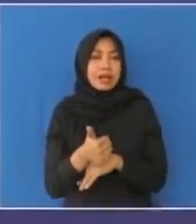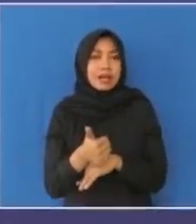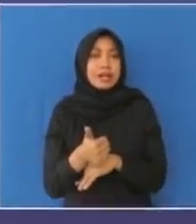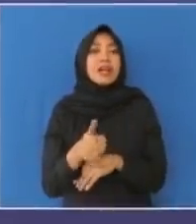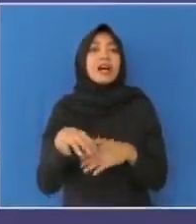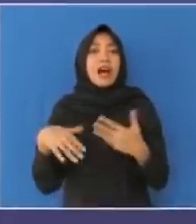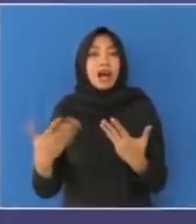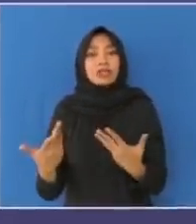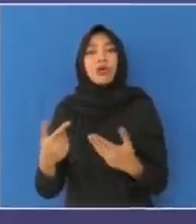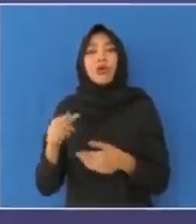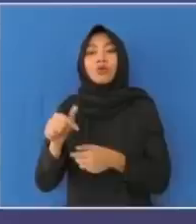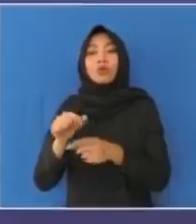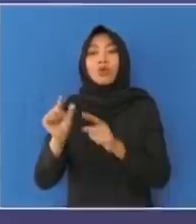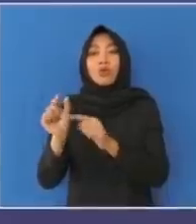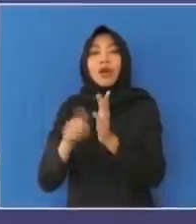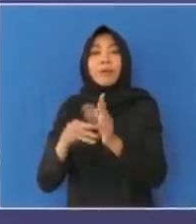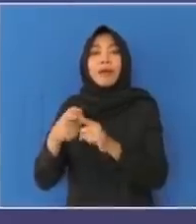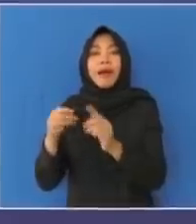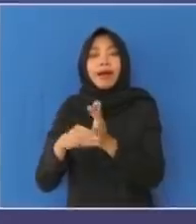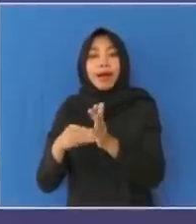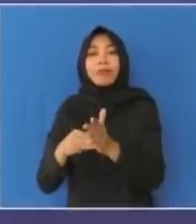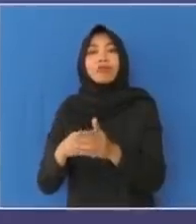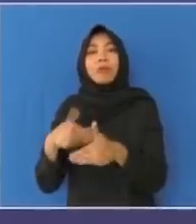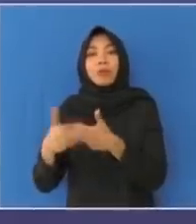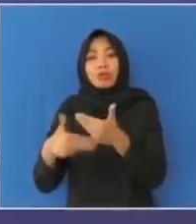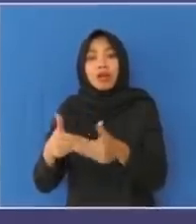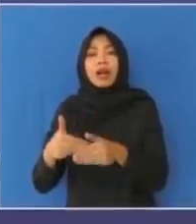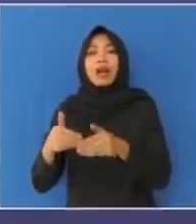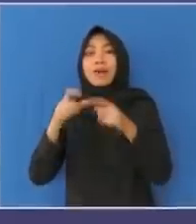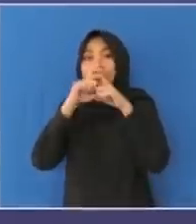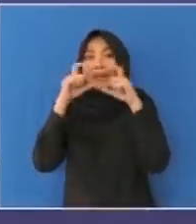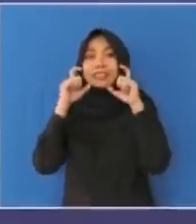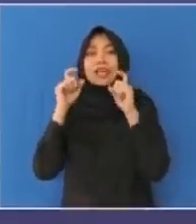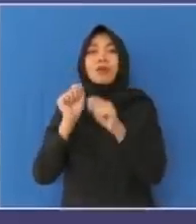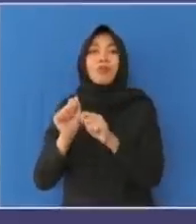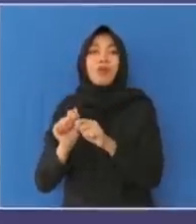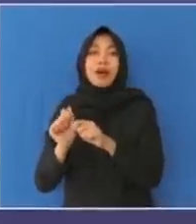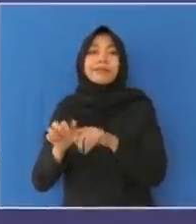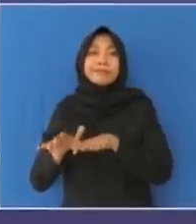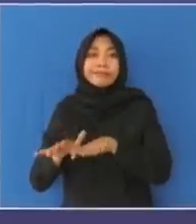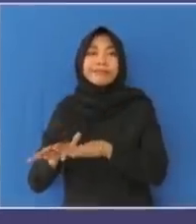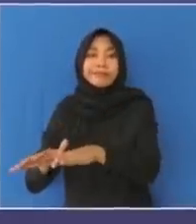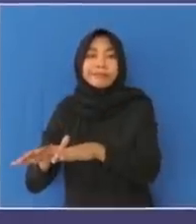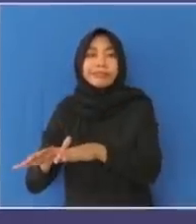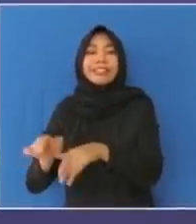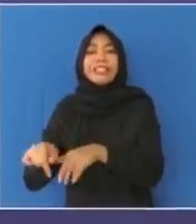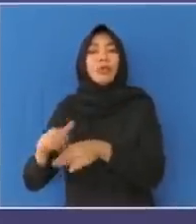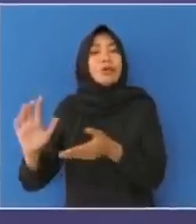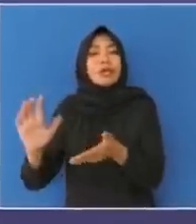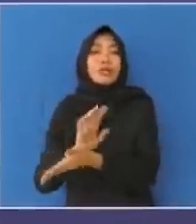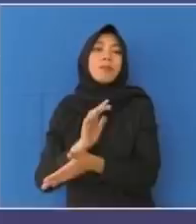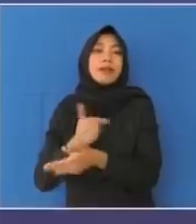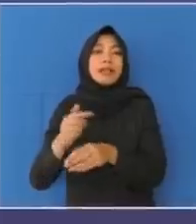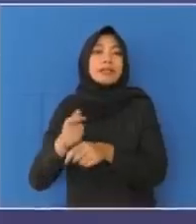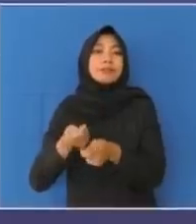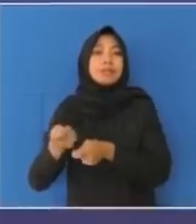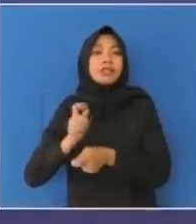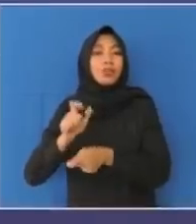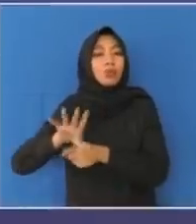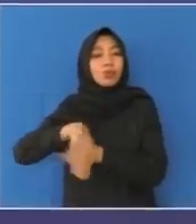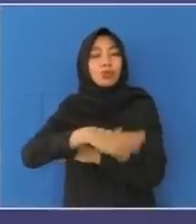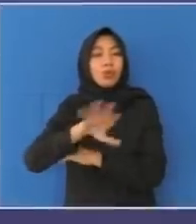memberdayakan usaha kecil usaha rumah tangga ini menjadi peluang untuk kita